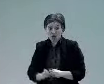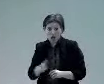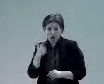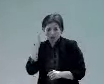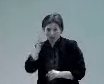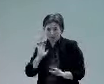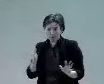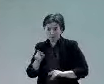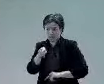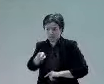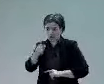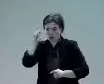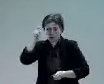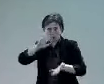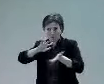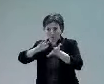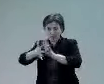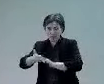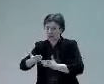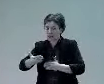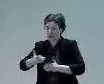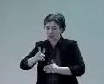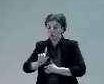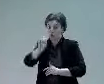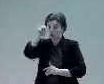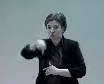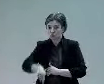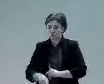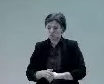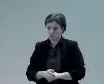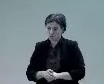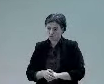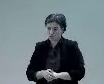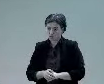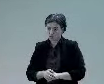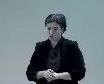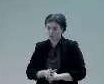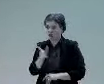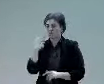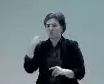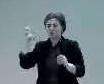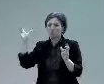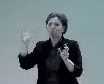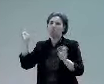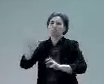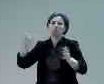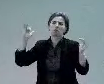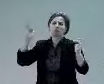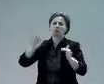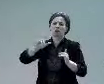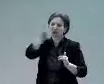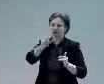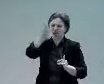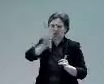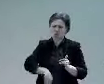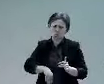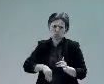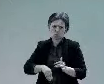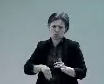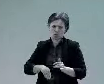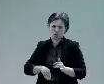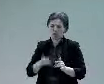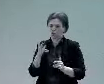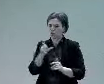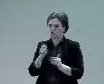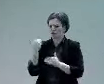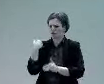esposti ai cambiamenti climatici, da sud a nord. I loro effetti si abbattono con violenza su tutto il territorio nazionale. E due giorni fa